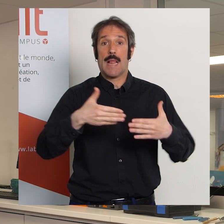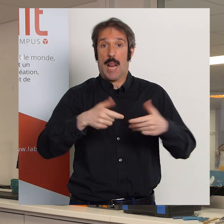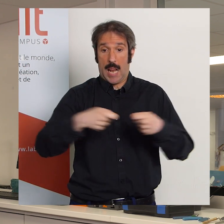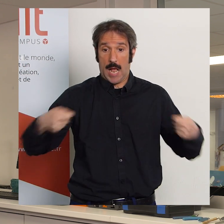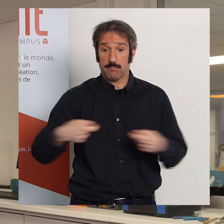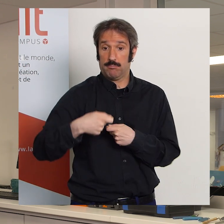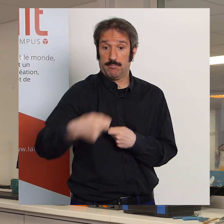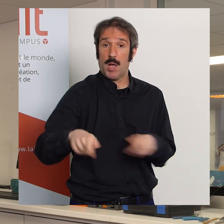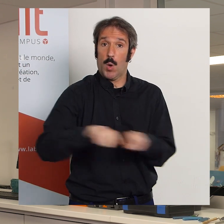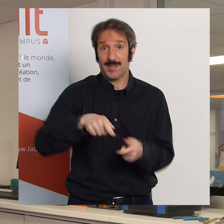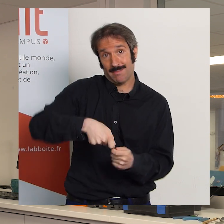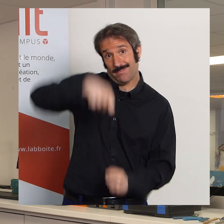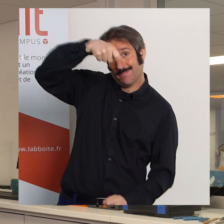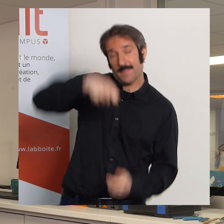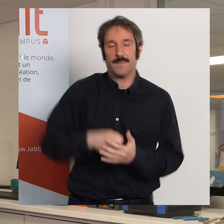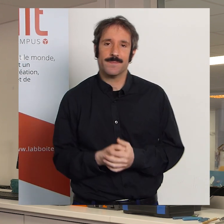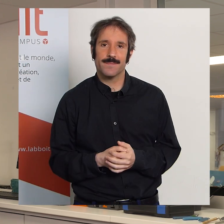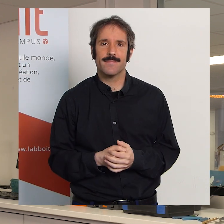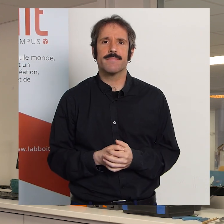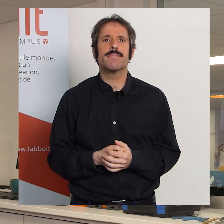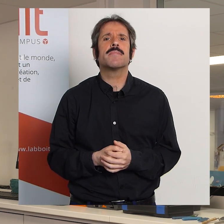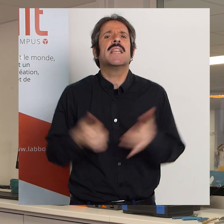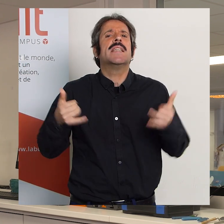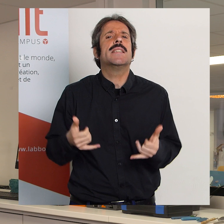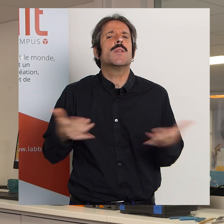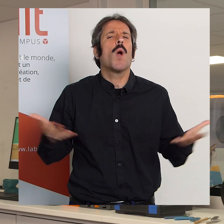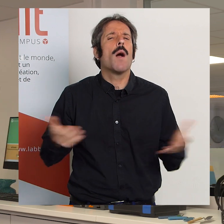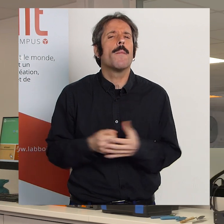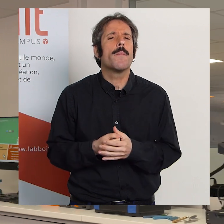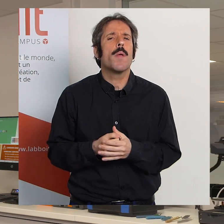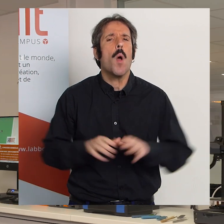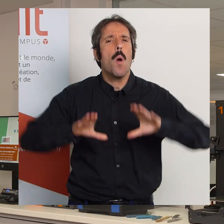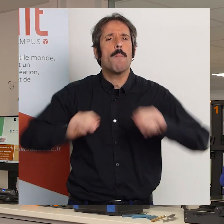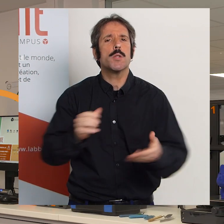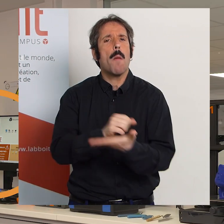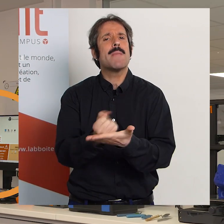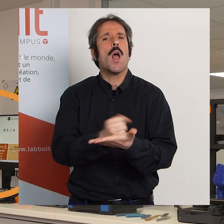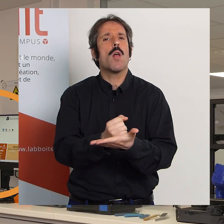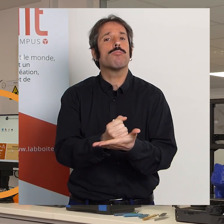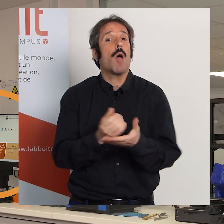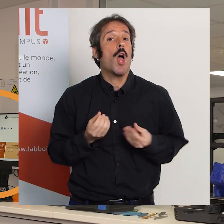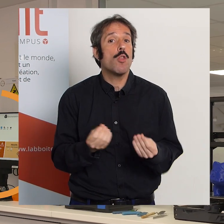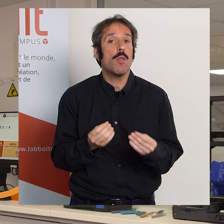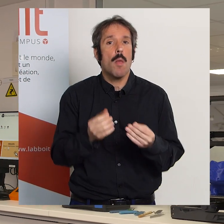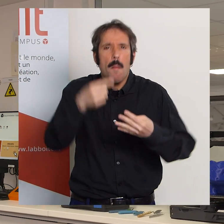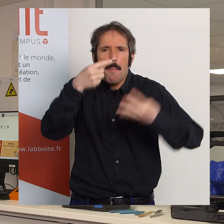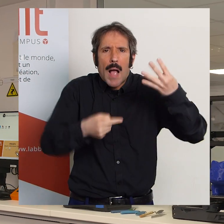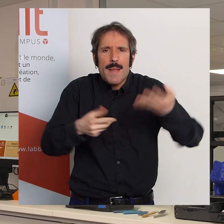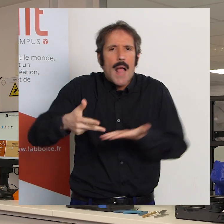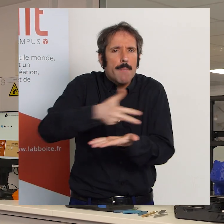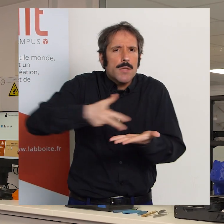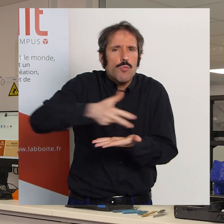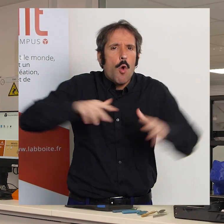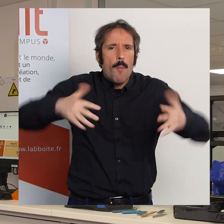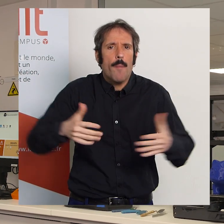50 cm de large, de profondeur, mais aussi en hauteur. Vous trouvez ensuite ici le poste pilote qui va vous permettre de paramétrer